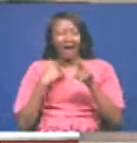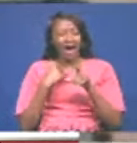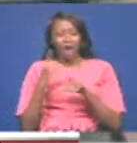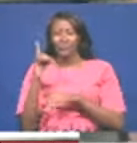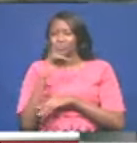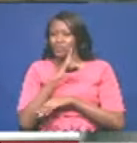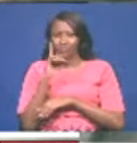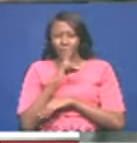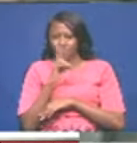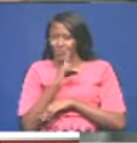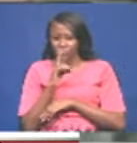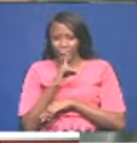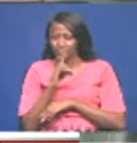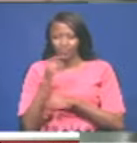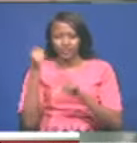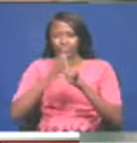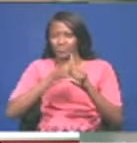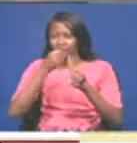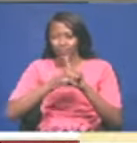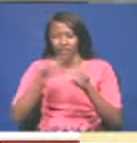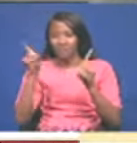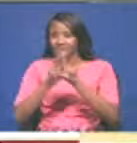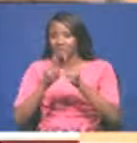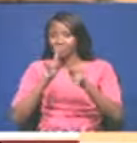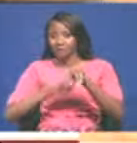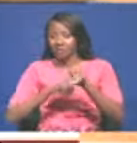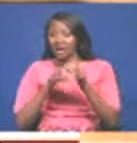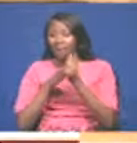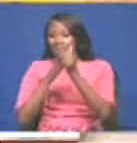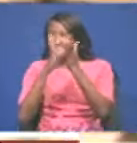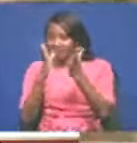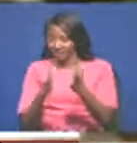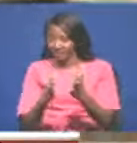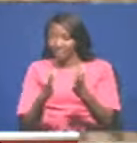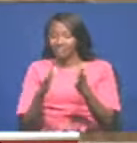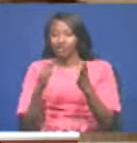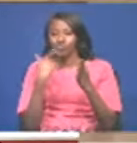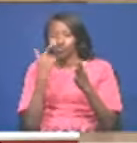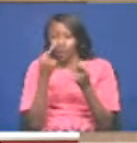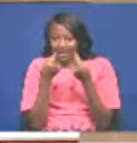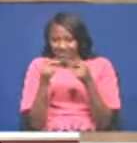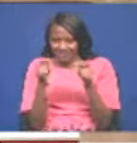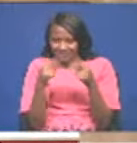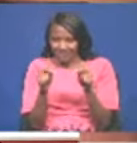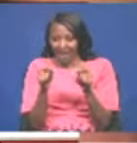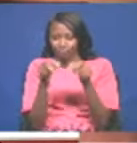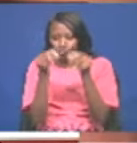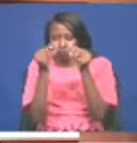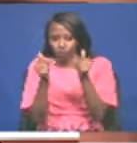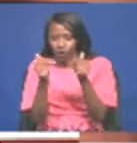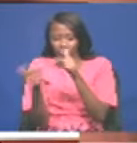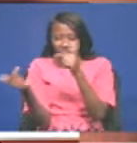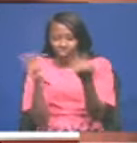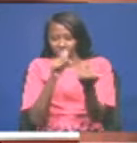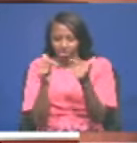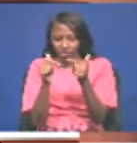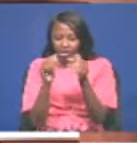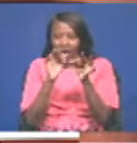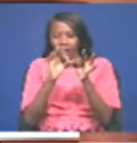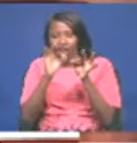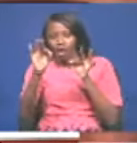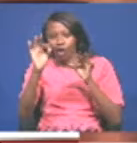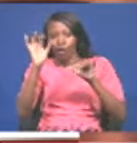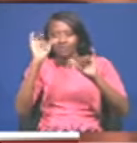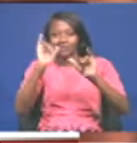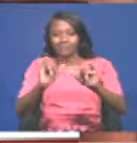pamoja na wakazi wa maeneo hayo sawia na viongozi wao katika juhudi za kukabili mizozo iliyodumu kwa muda mrefu. Lakini Simon